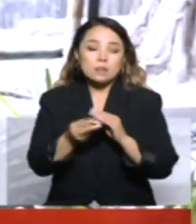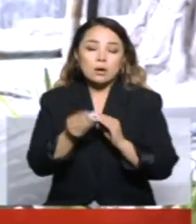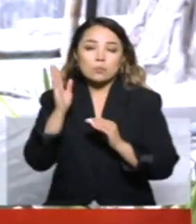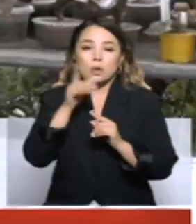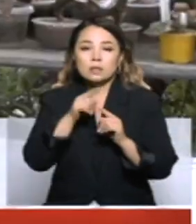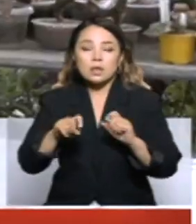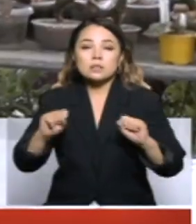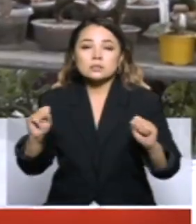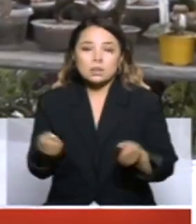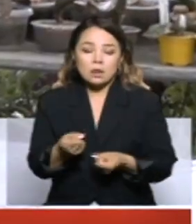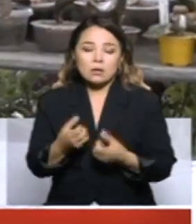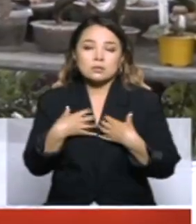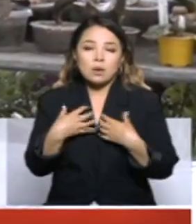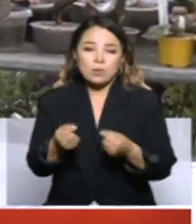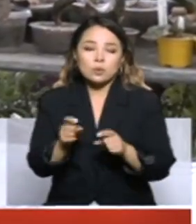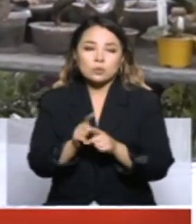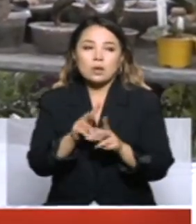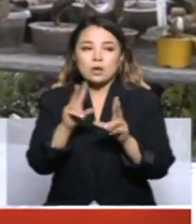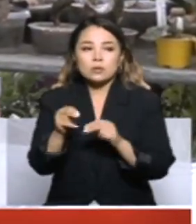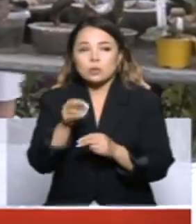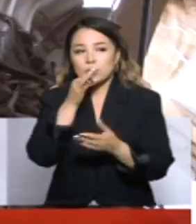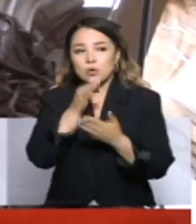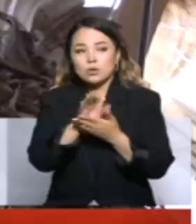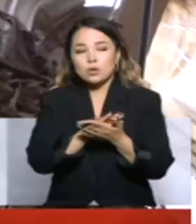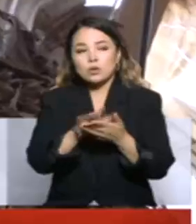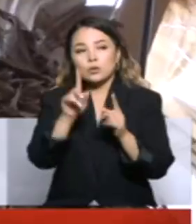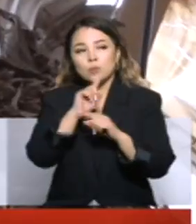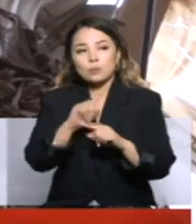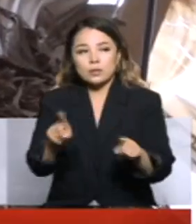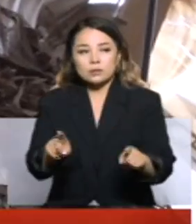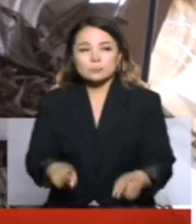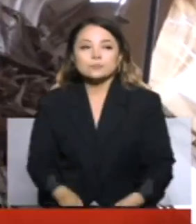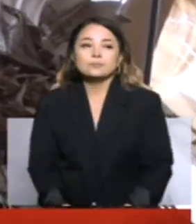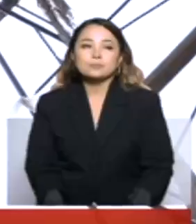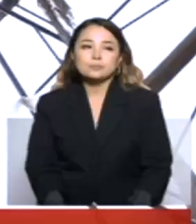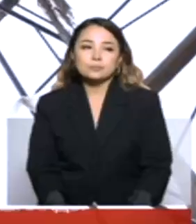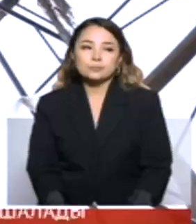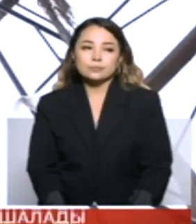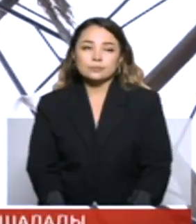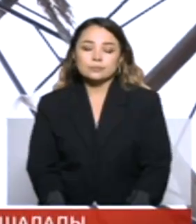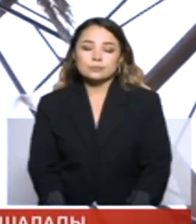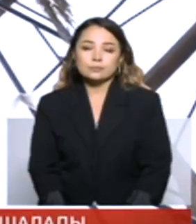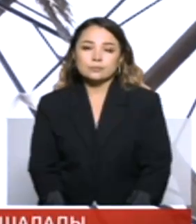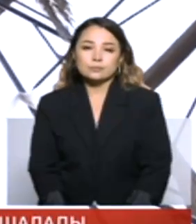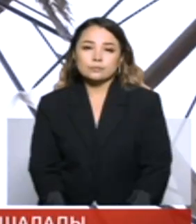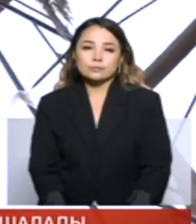алдағы қыстан аман шығарына ешкім кепіл бермейді. Айдана Қуантхан, Ержан Жаңбырбай, ұлттық арна, Алматы.